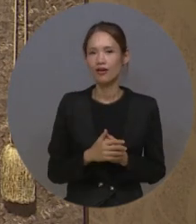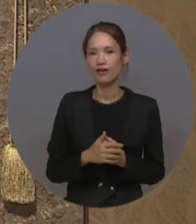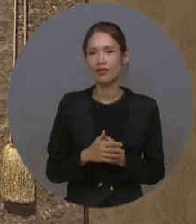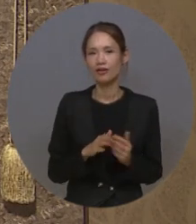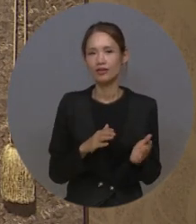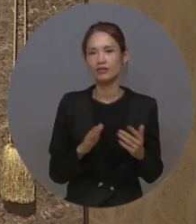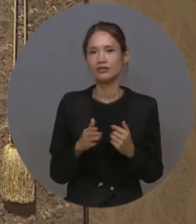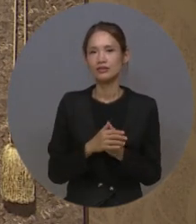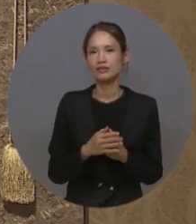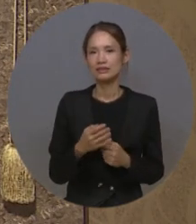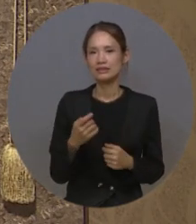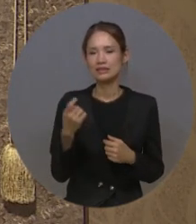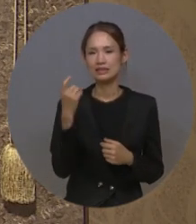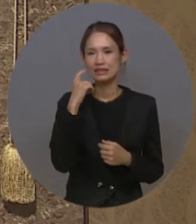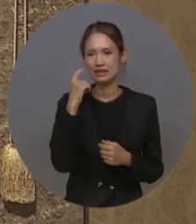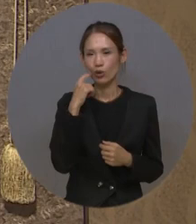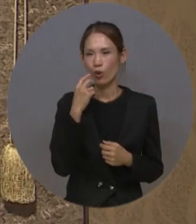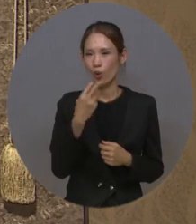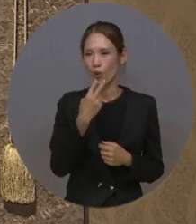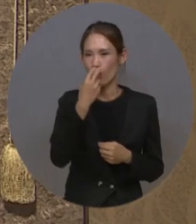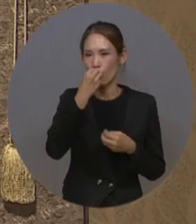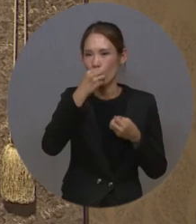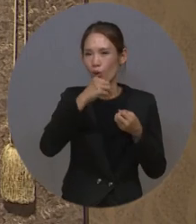그래서 인공호흡은